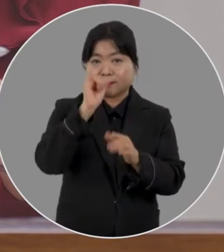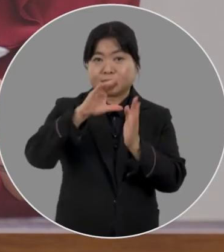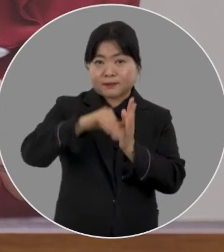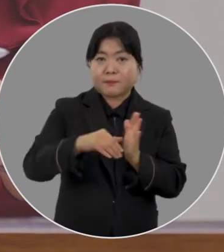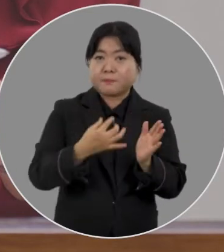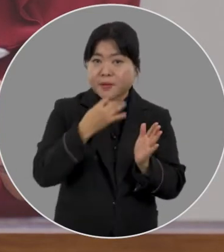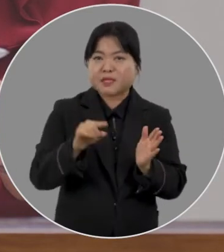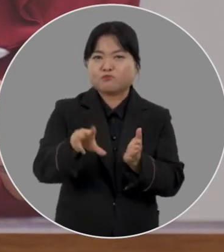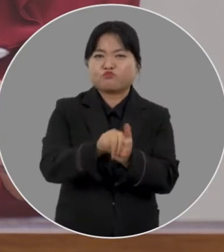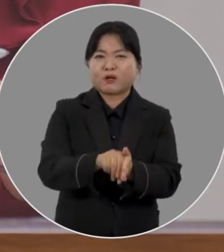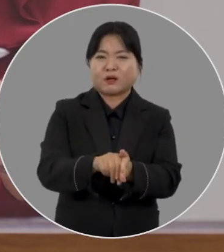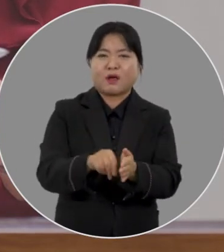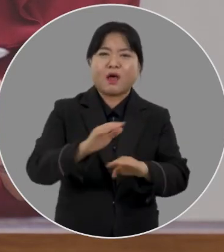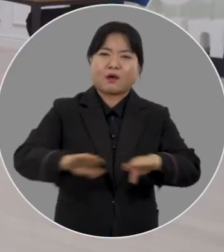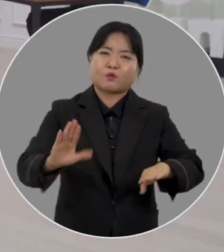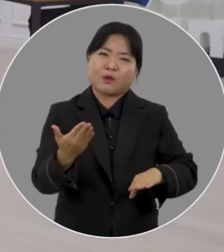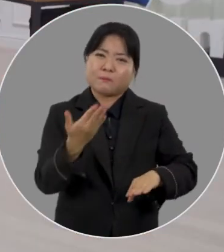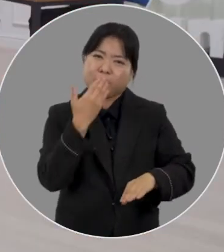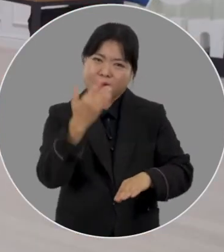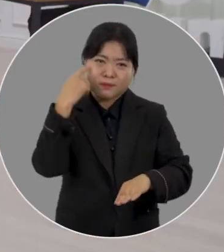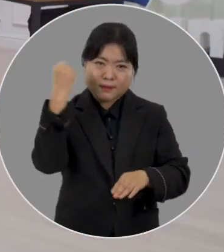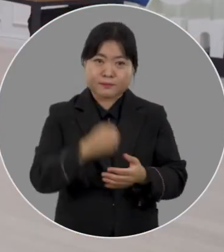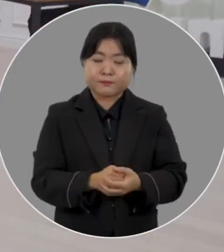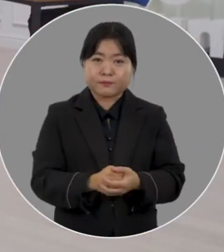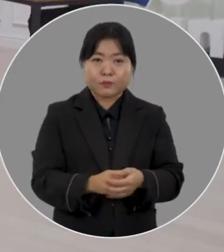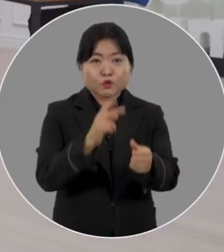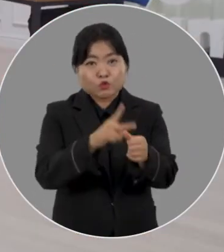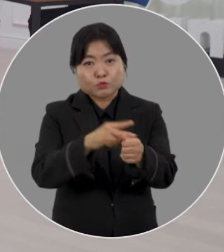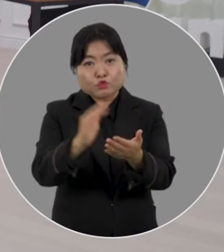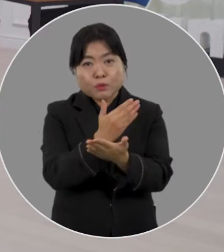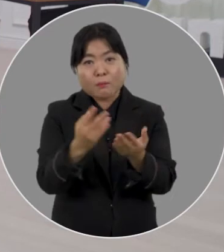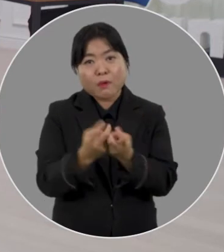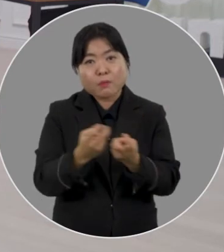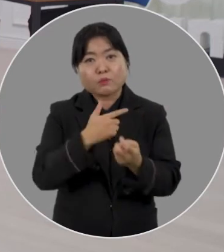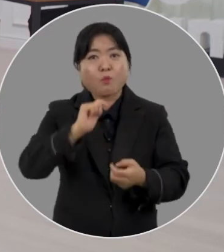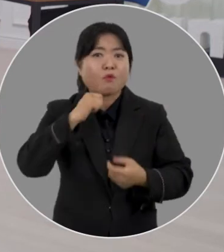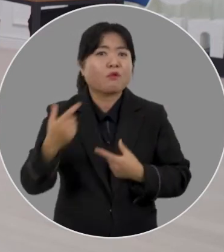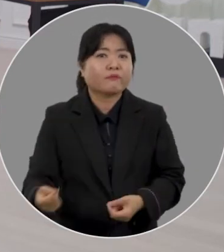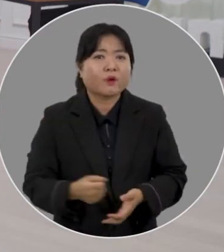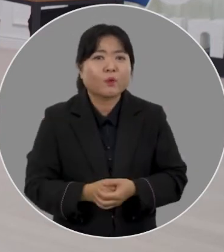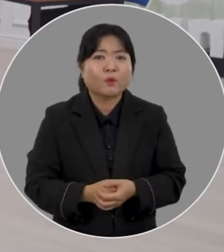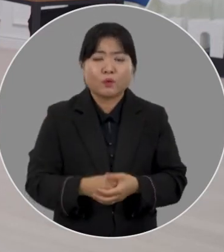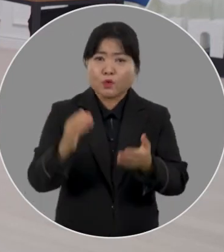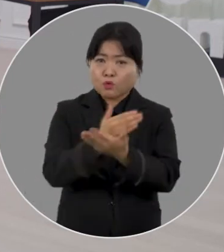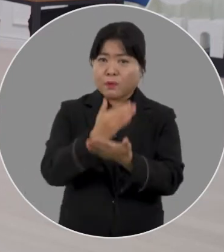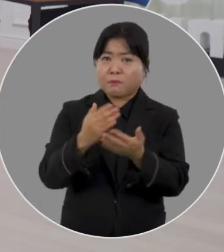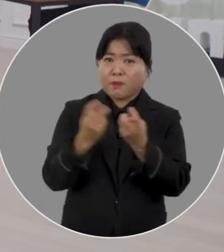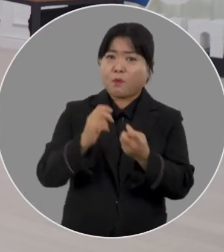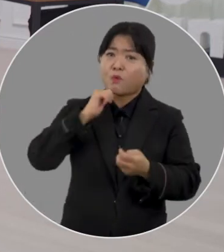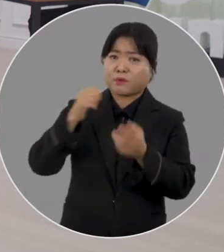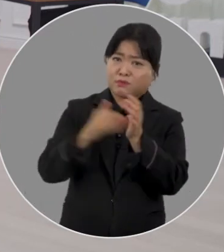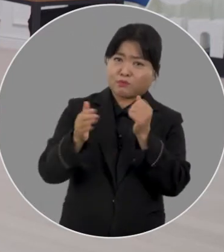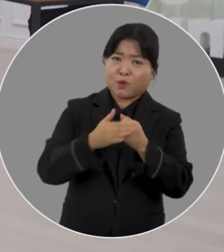돼야지만 이 문제가 궁극적으로 해결될 수 있을 거다라고 생각합니다. 교수님 그 구분하는 방법이 너무 어려울 것 같아요. 이 구분하는 방법이 어렵기